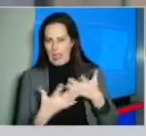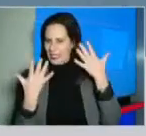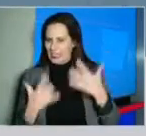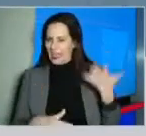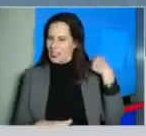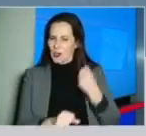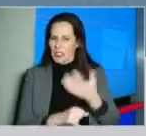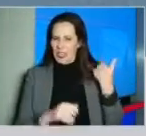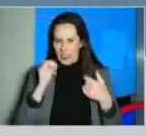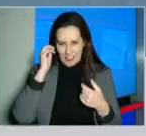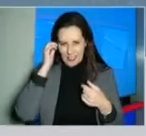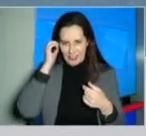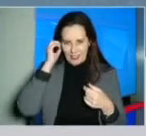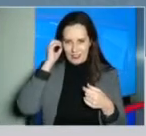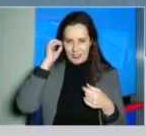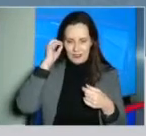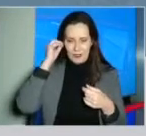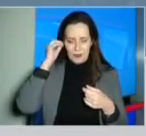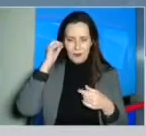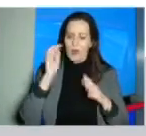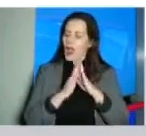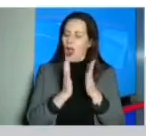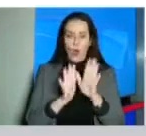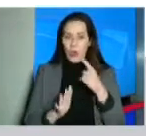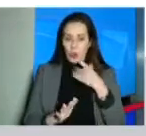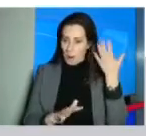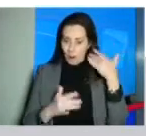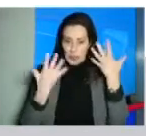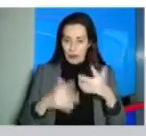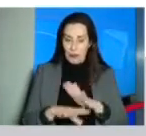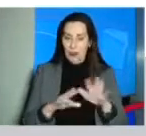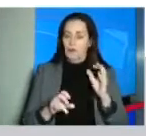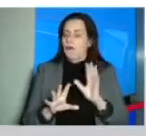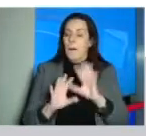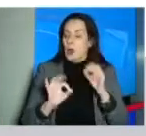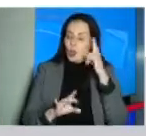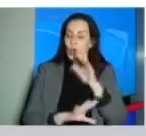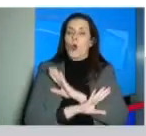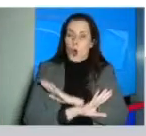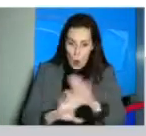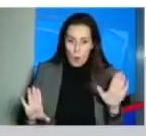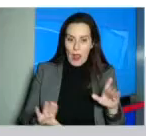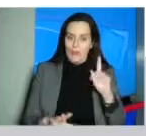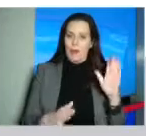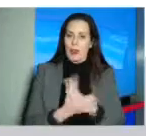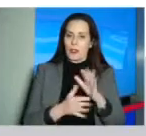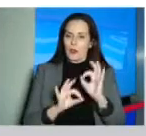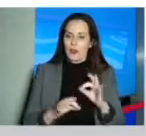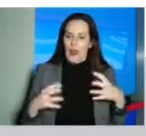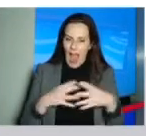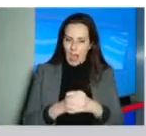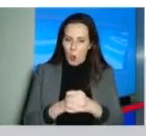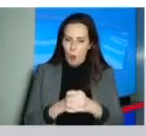סקרים, אז מה, להם סקרים, מה האינדיקציה? הם באמת הכל, הייתי אומר, הולכים בעלתה, הולכים בחושך, הם לא יודעים, אבל הם מחליטים שבאמת